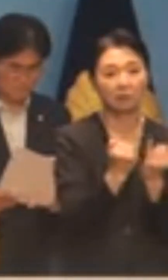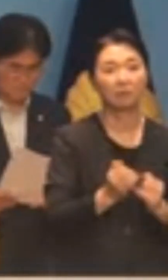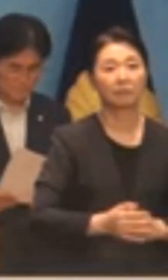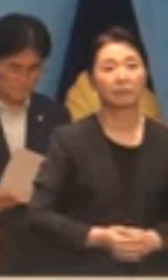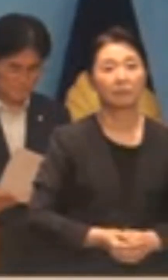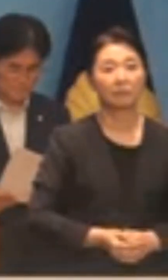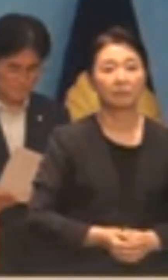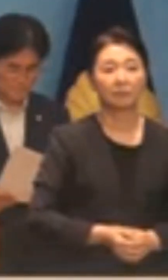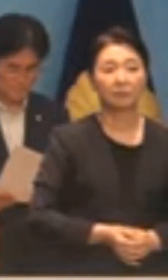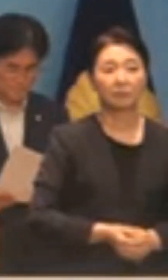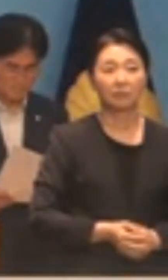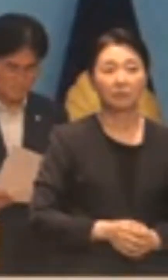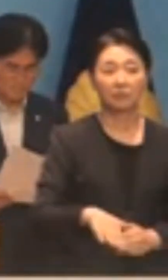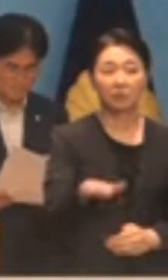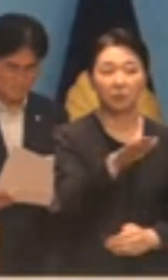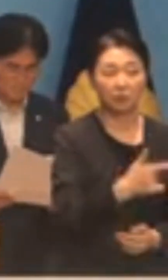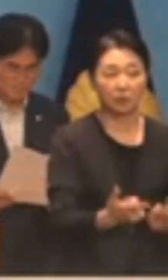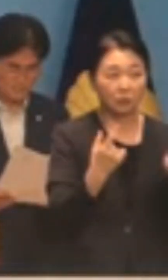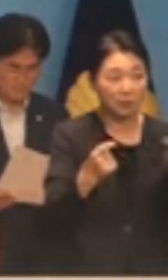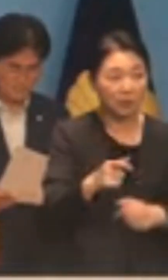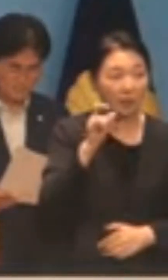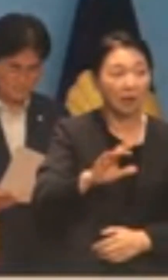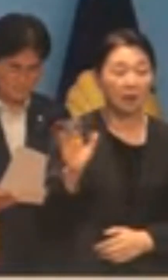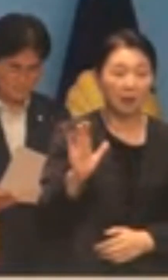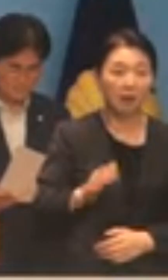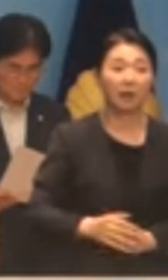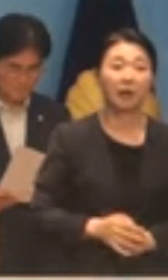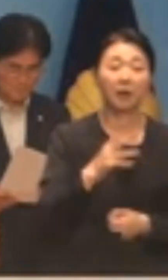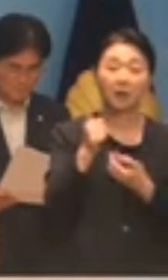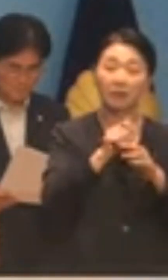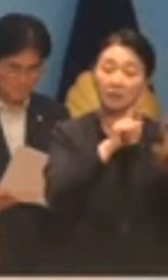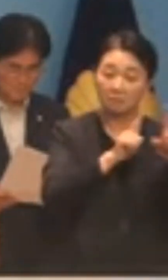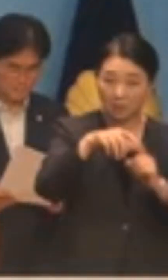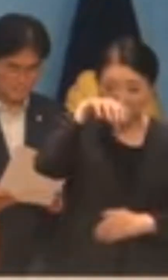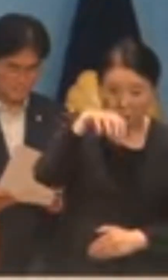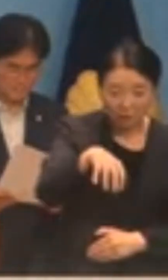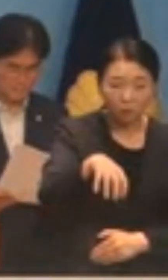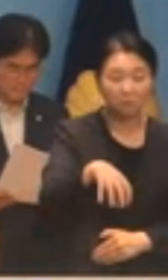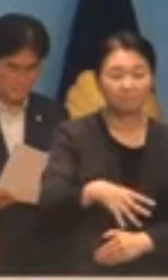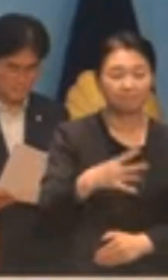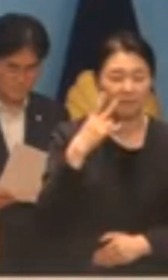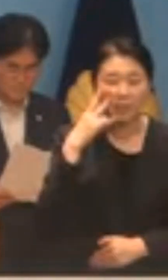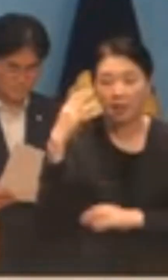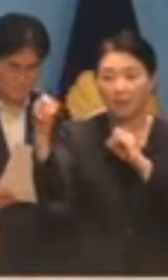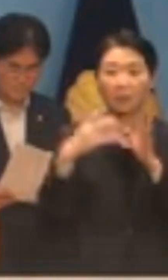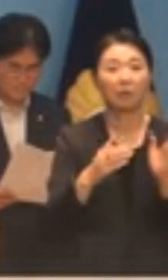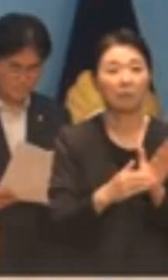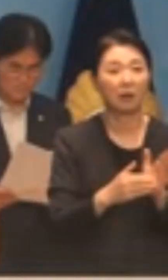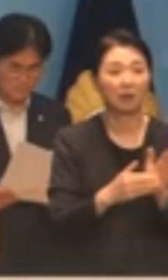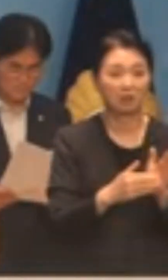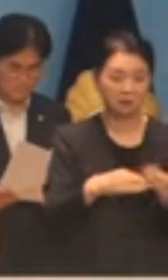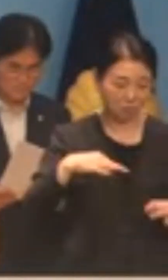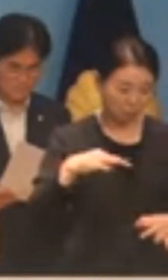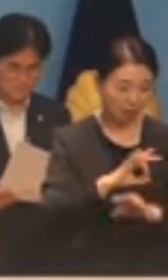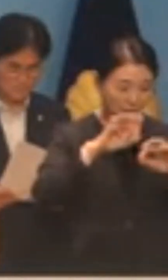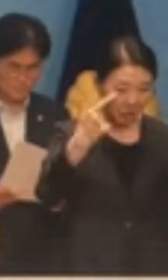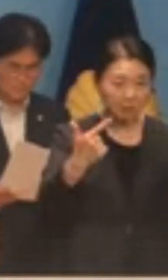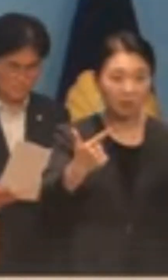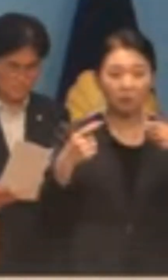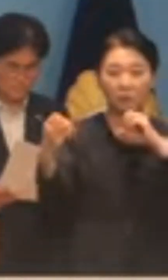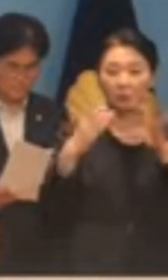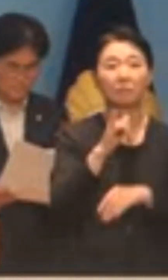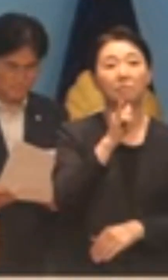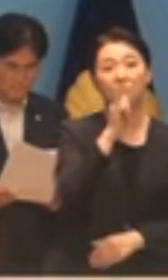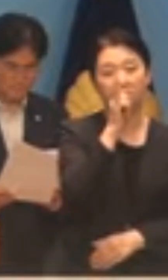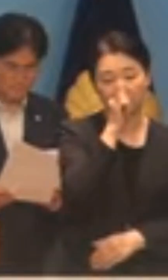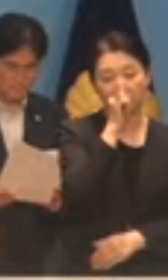여성들이었습니다. 우리 역시 강하진 않지만 하나님 말씀 앞에 예라 말하고 불의 앞에 아니오라고 응답할